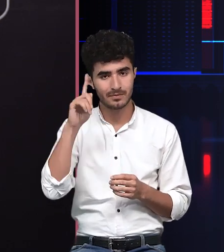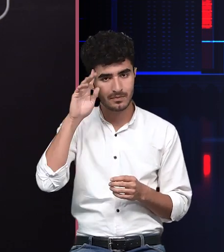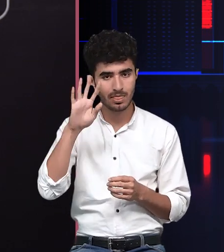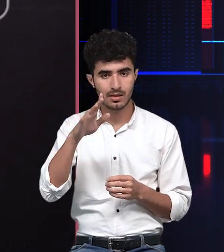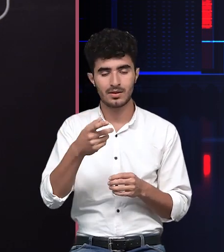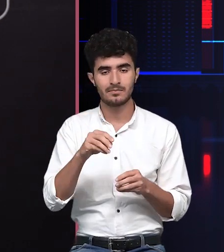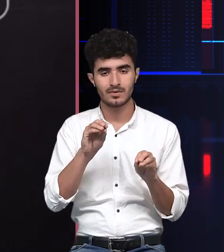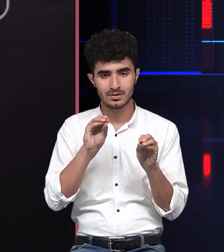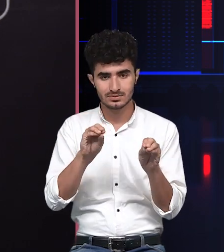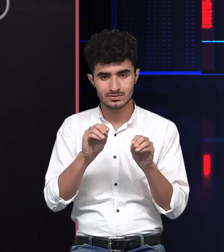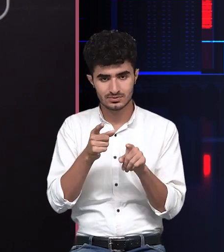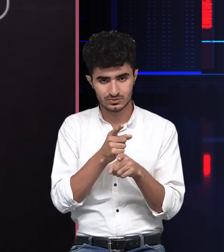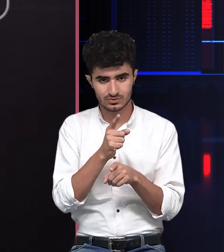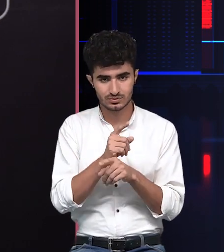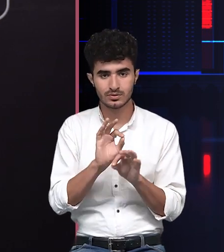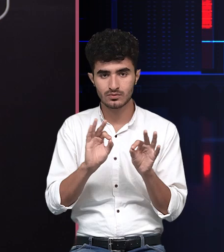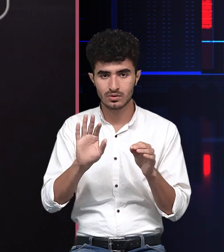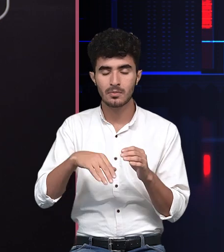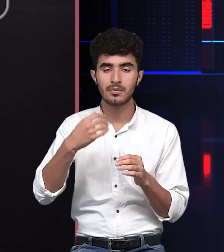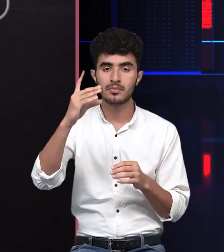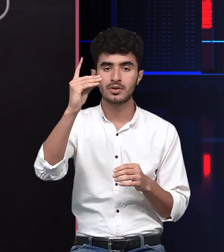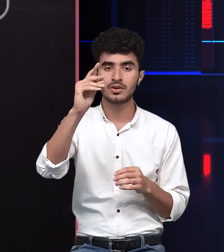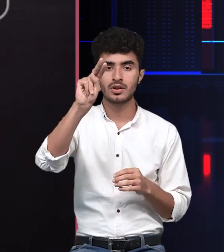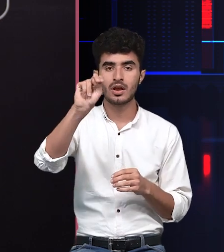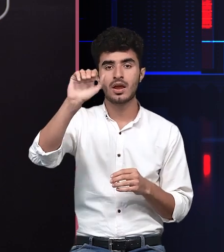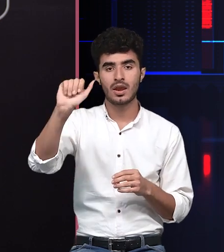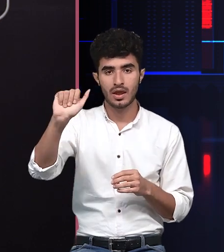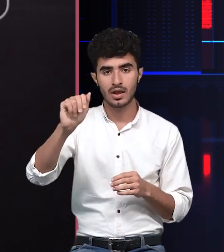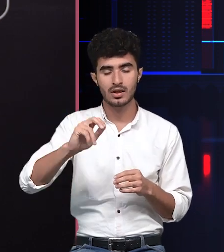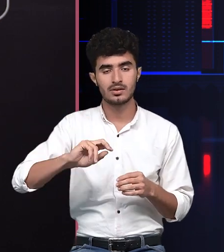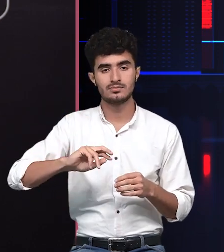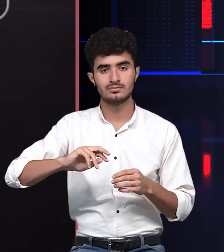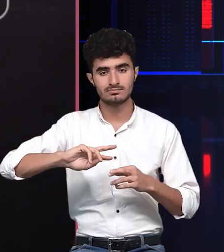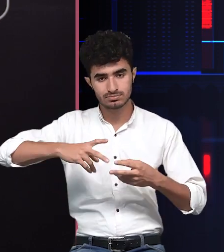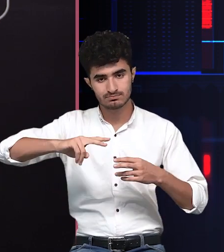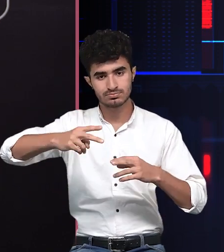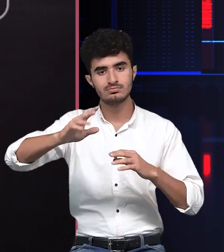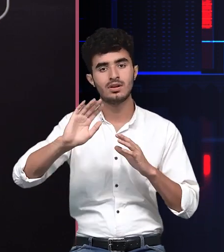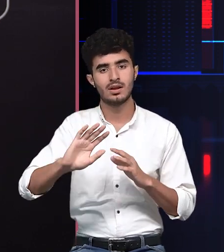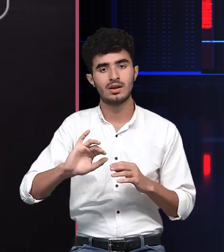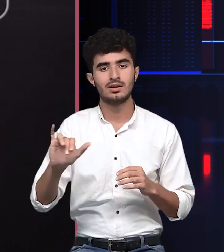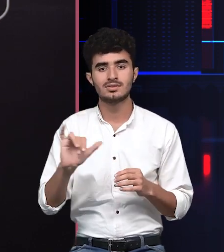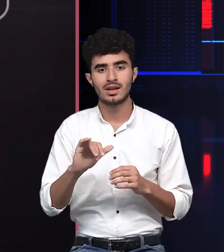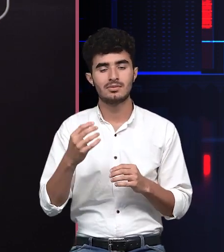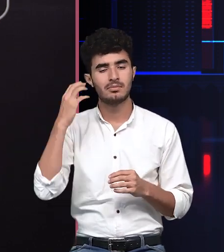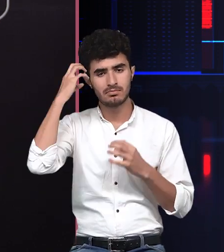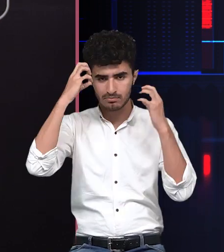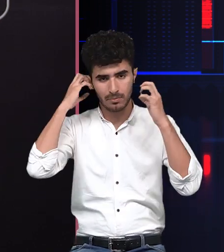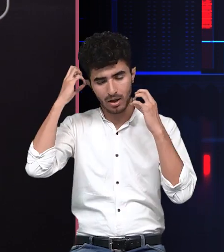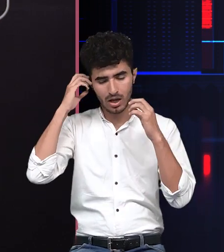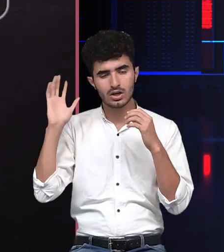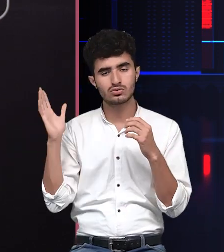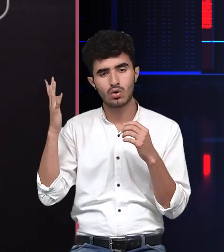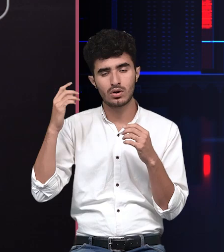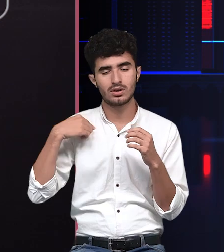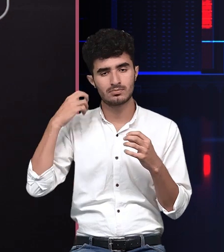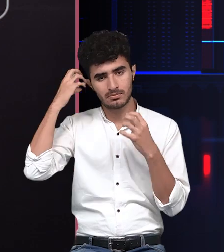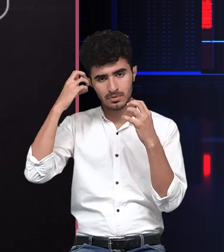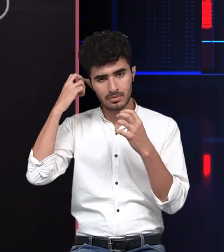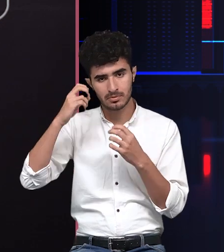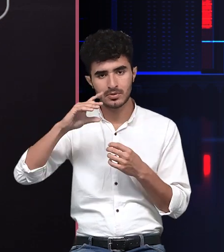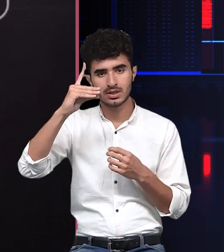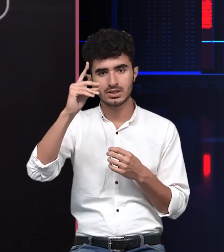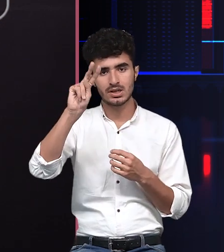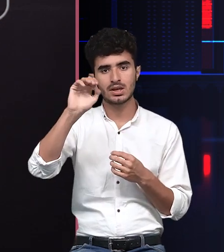تو DNA کے اندر یہ، جیسے ہم اکثر کہتے ہیں یہ مورسی ہے، فلاں بیماری مورسی ہے، یہ ورثے میں ملی ہے، اب ساری